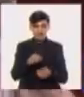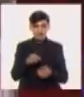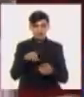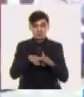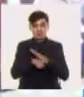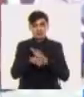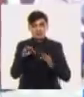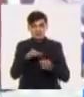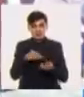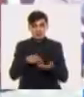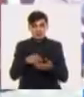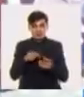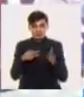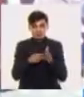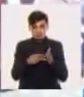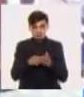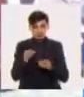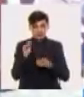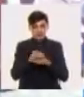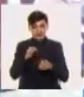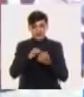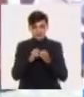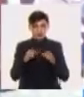а за услуги попросили солидную сумму.